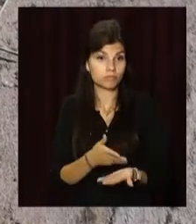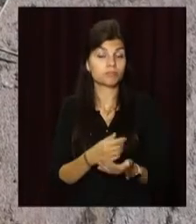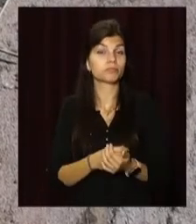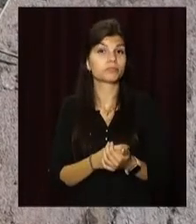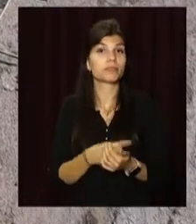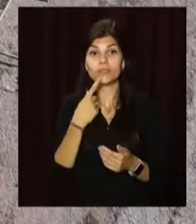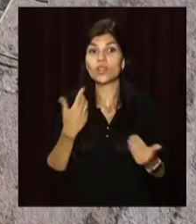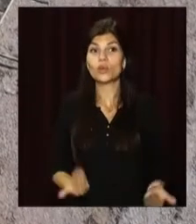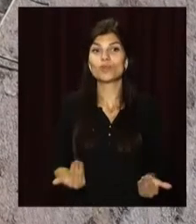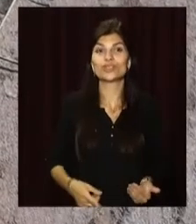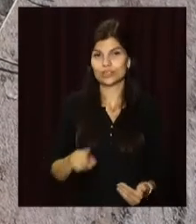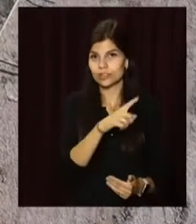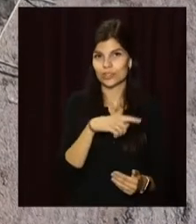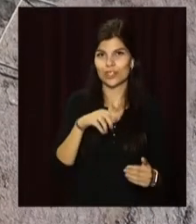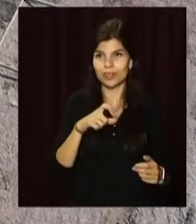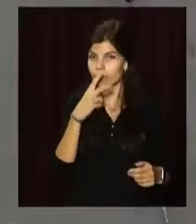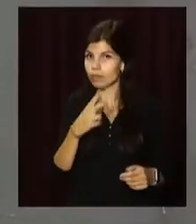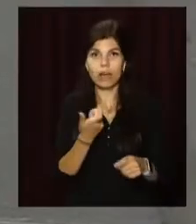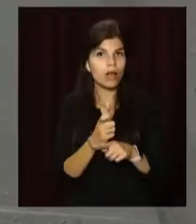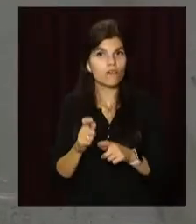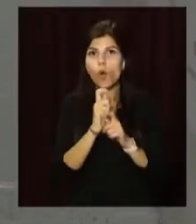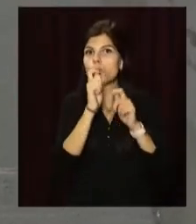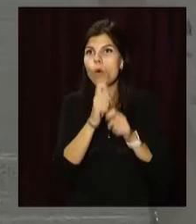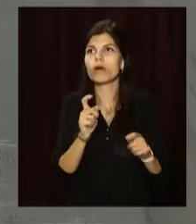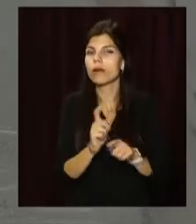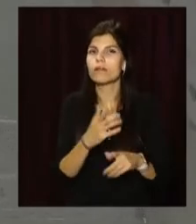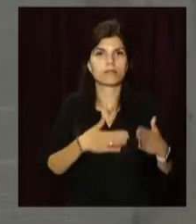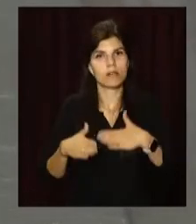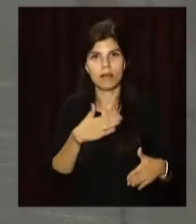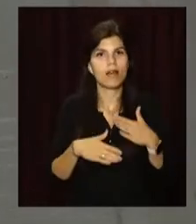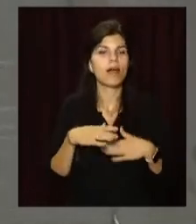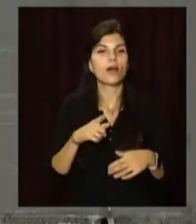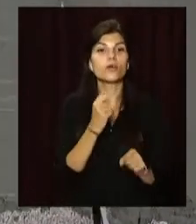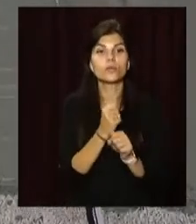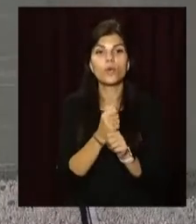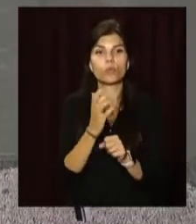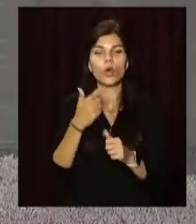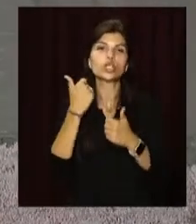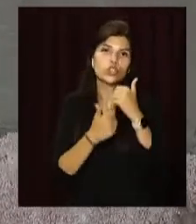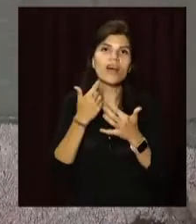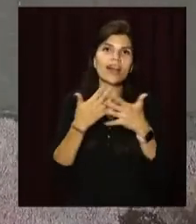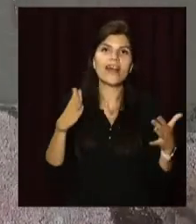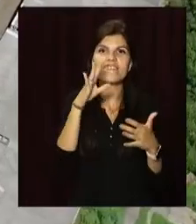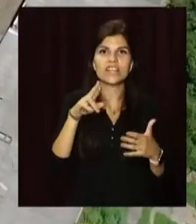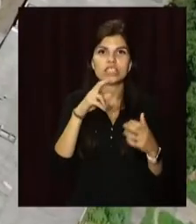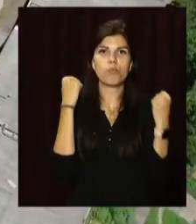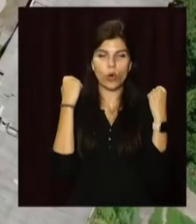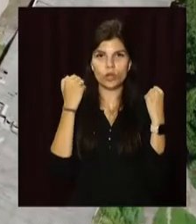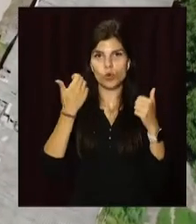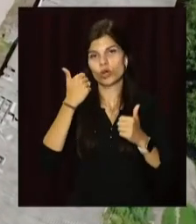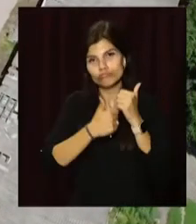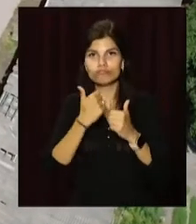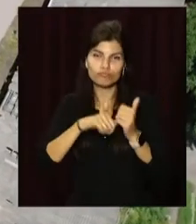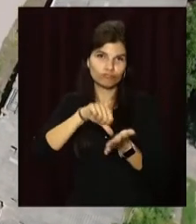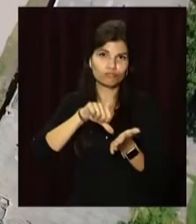жителі кажуть, осучаснений стадіон стане подарунком для всієї громади. По завершенню робіт тут проводитимуться турніри з різних видів спорту. Яна Стриж,